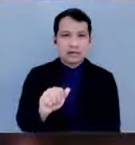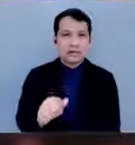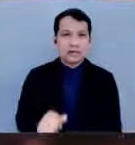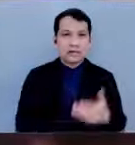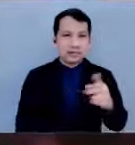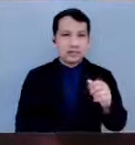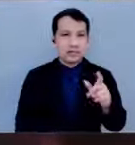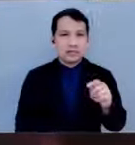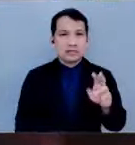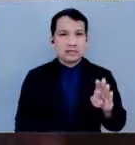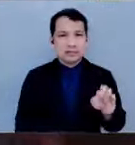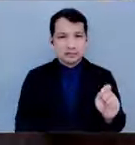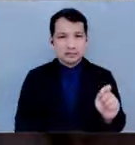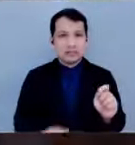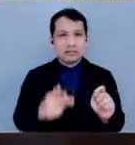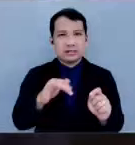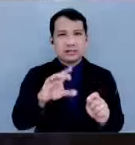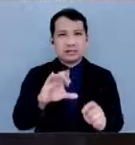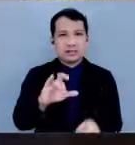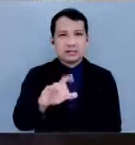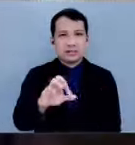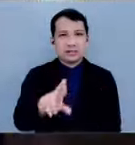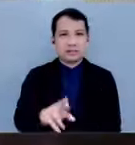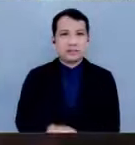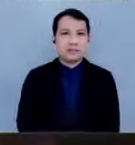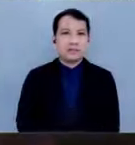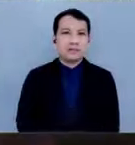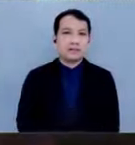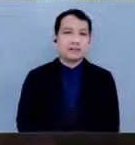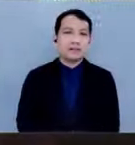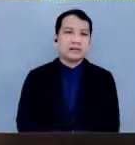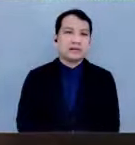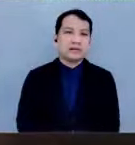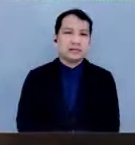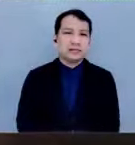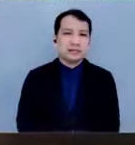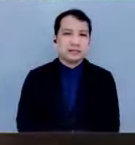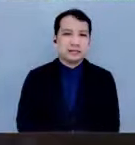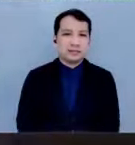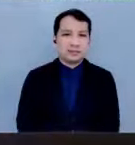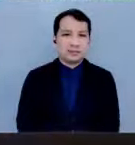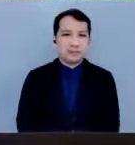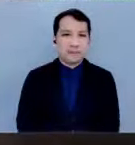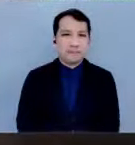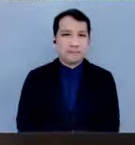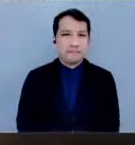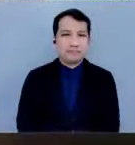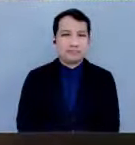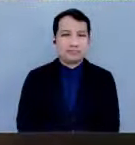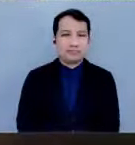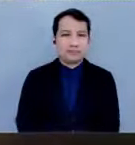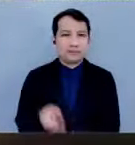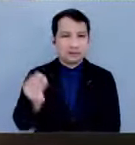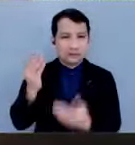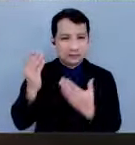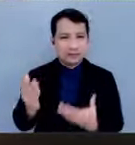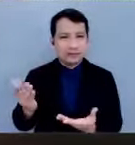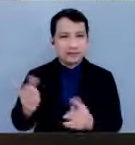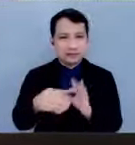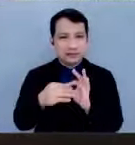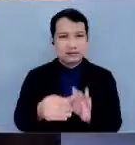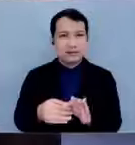Haya. No effort. Pero, sabihin ko lang, hindi naman mukhang teacher si ma'am eh. Mukhang parang ano lang kaklase lang. Parang